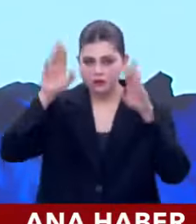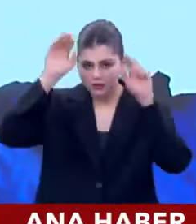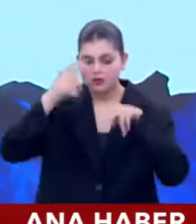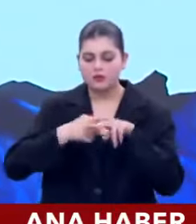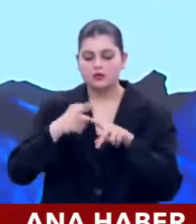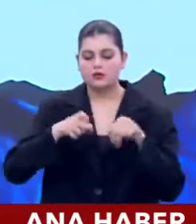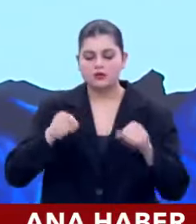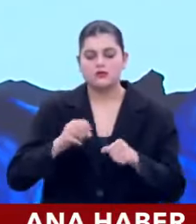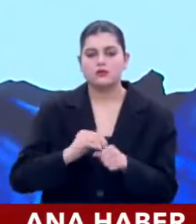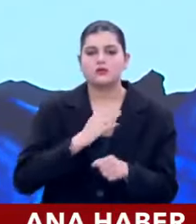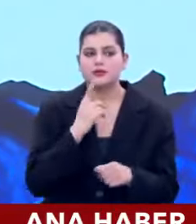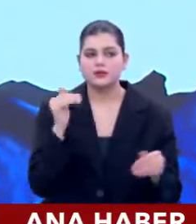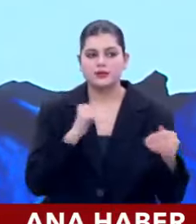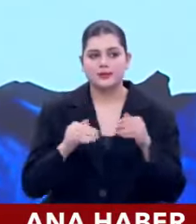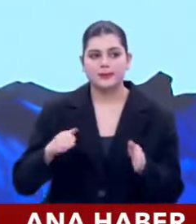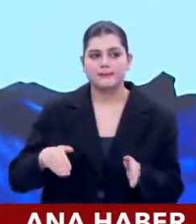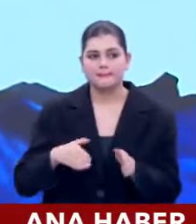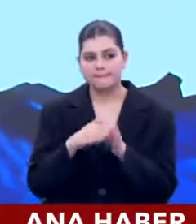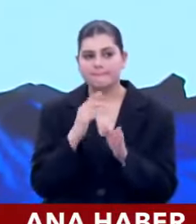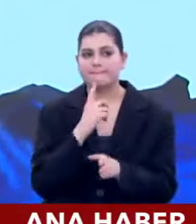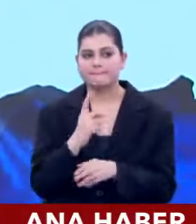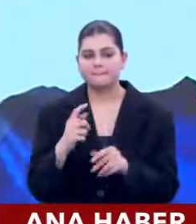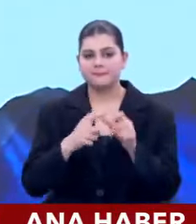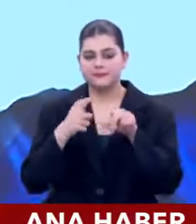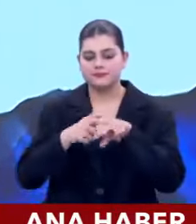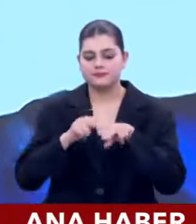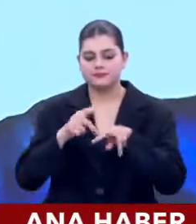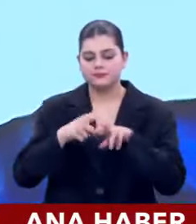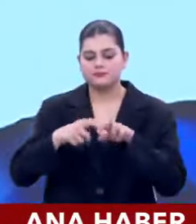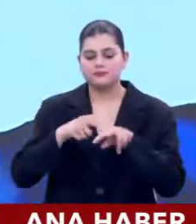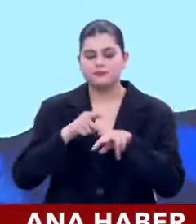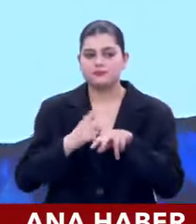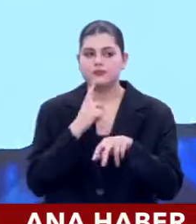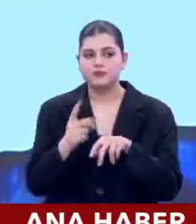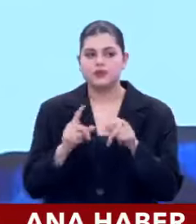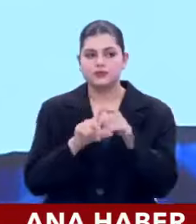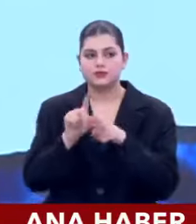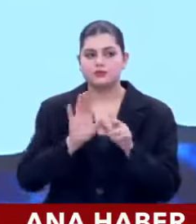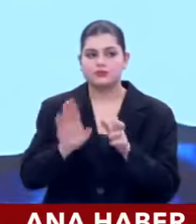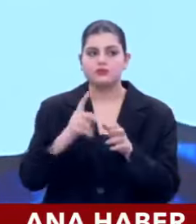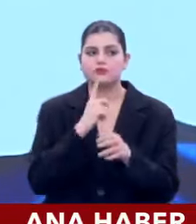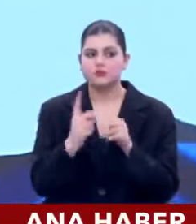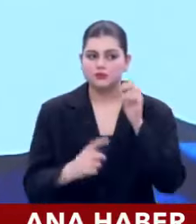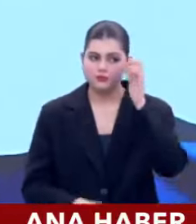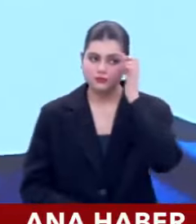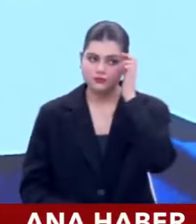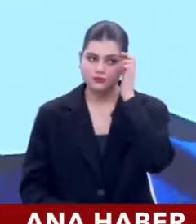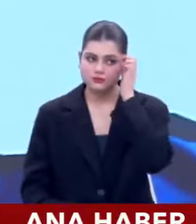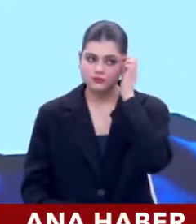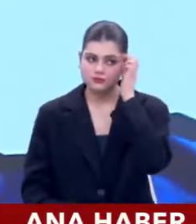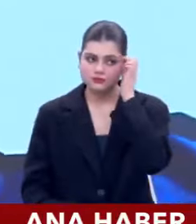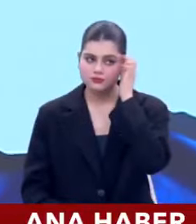eti Geliyor geliyor yolculuk geliyor Sakarya'ya kadar ve Sakarya'da jandarm ıma dur diyor Ancak